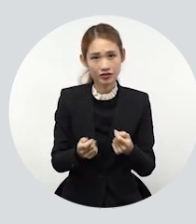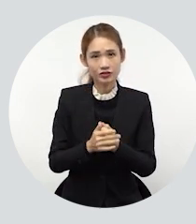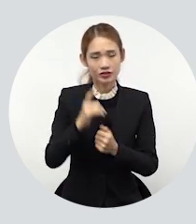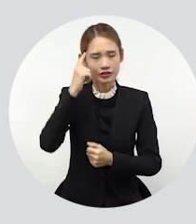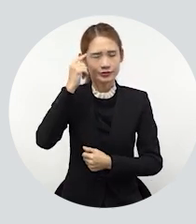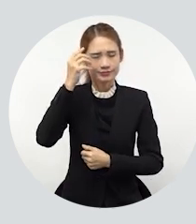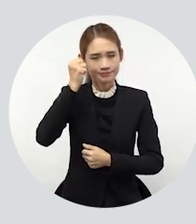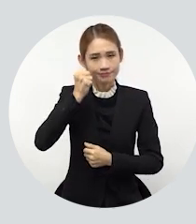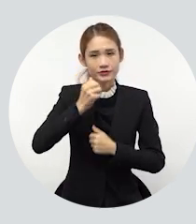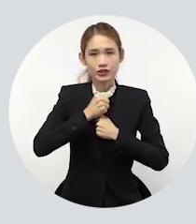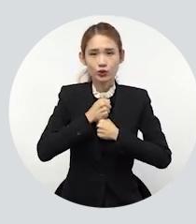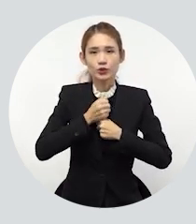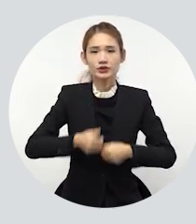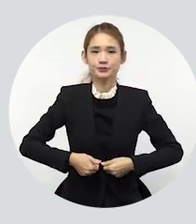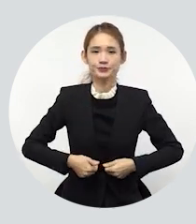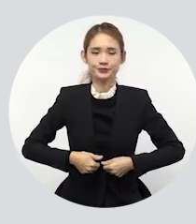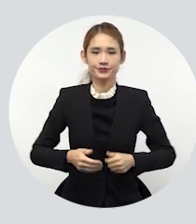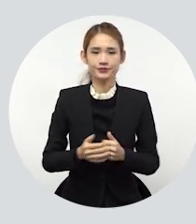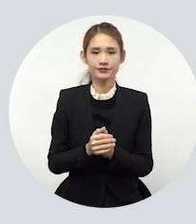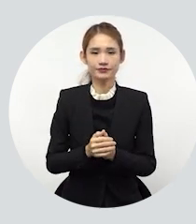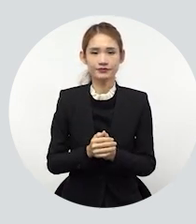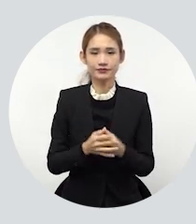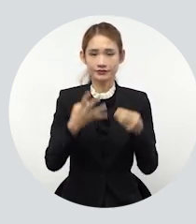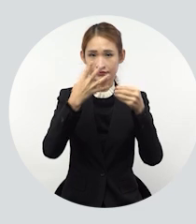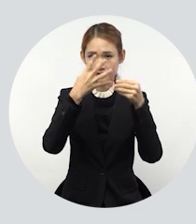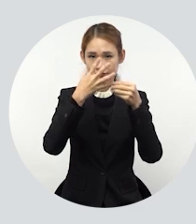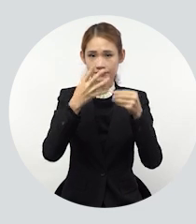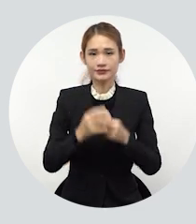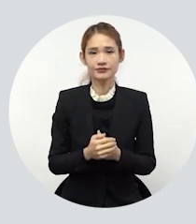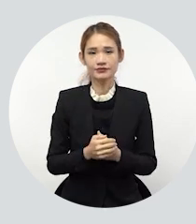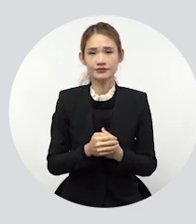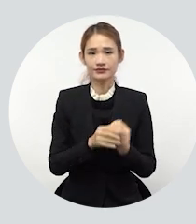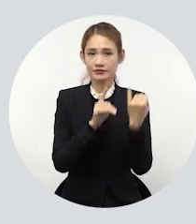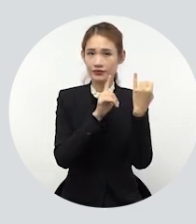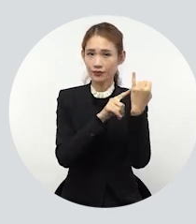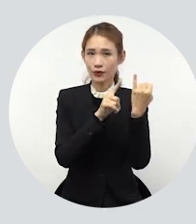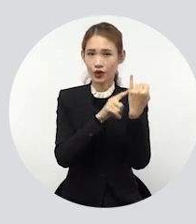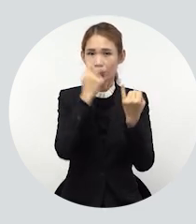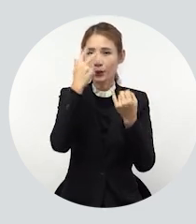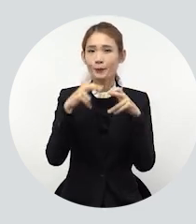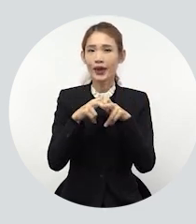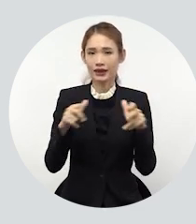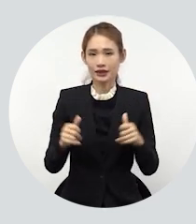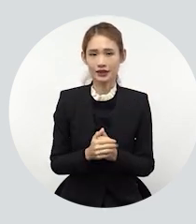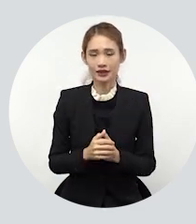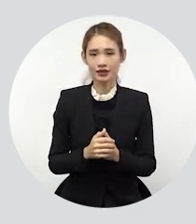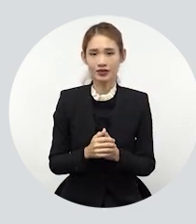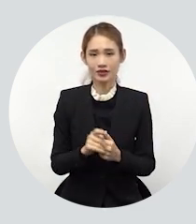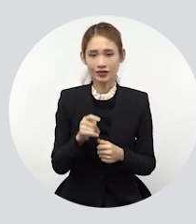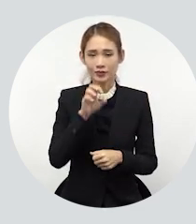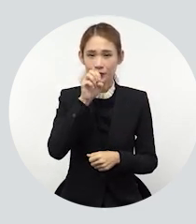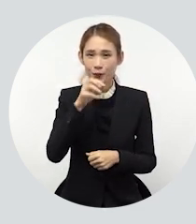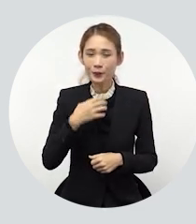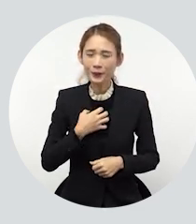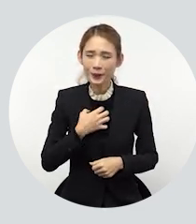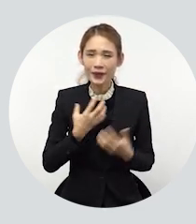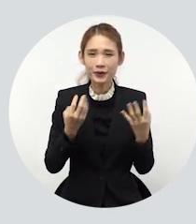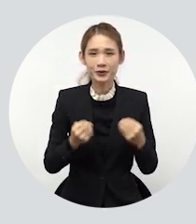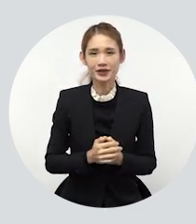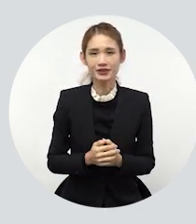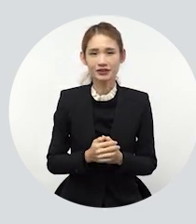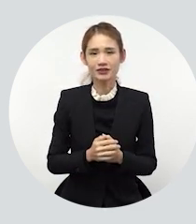이런 것들을 유념을 해주시면 좋을 것 같고요. 자, 4번 먼저 한번 가볼게요. 미영이는 맹인이다. 요거 우리 현학 씨가 할 말